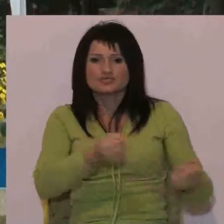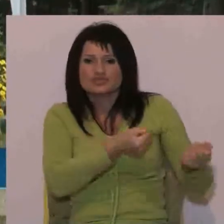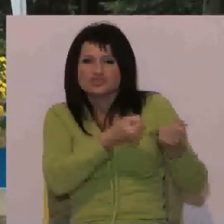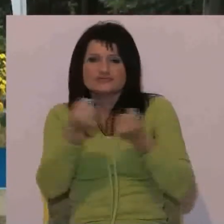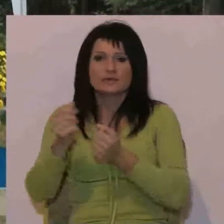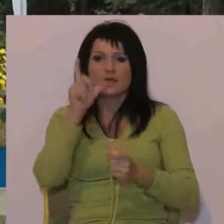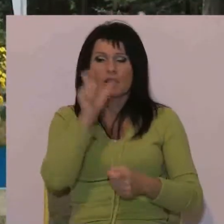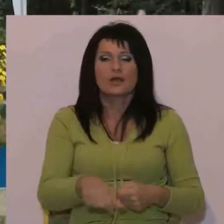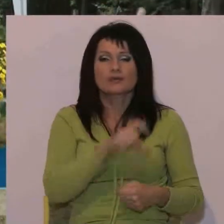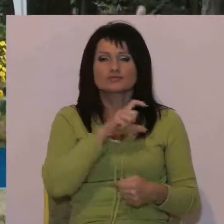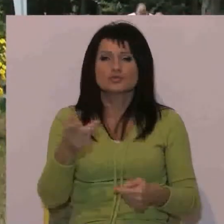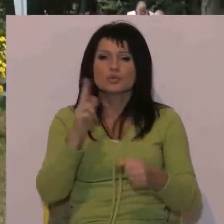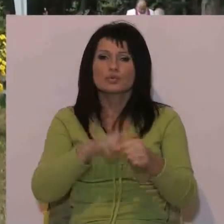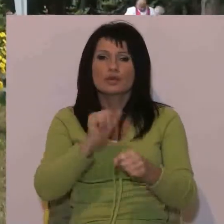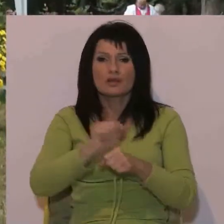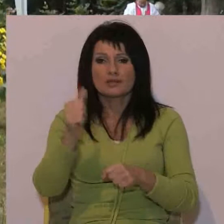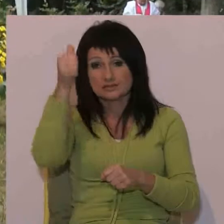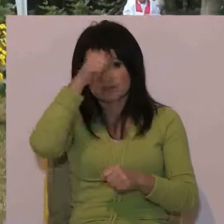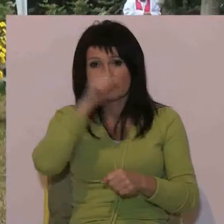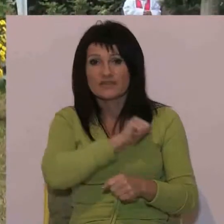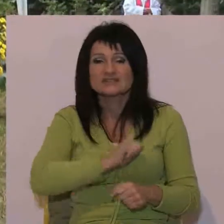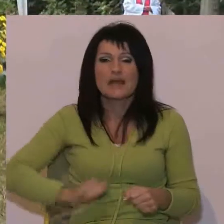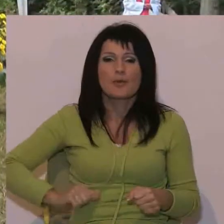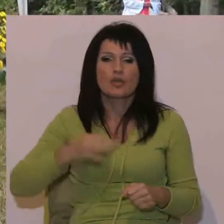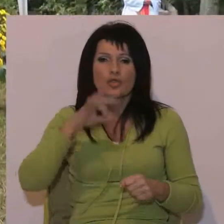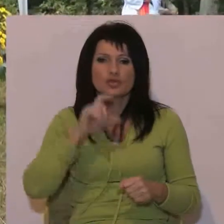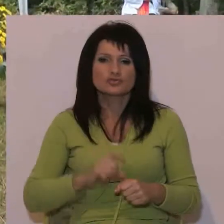krzyż, którym jest nazywany samotnością.